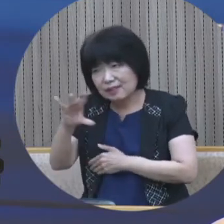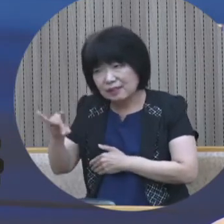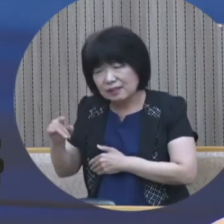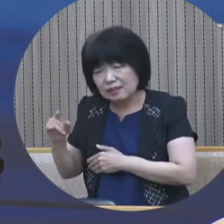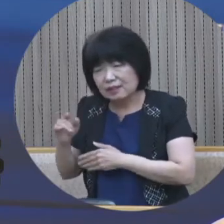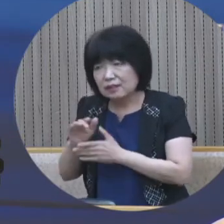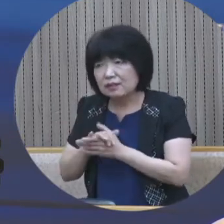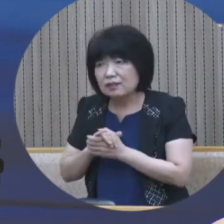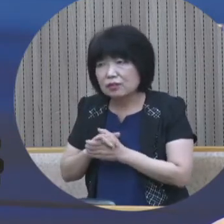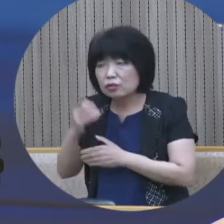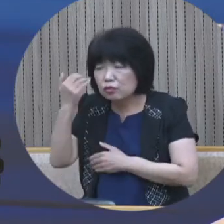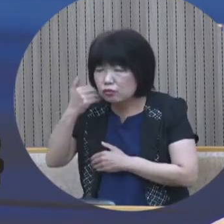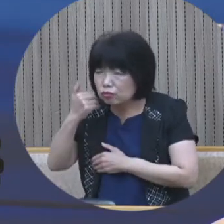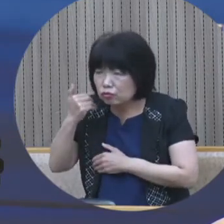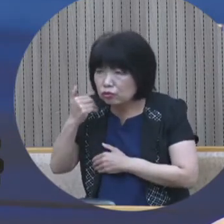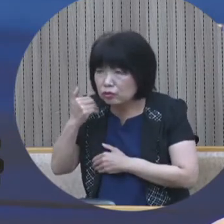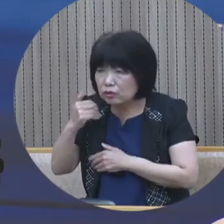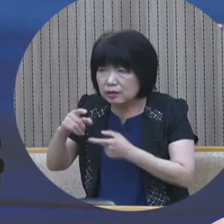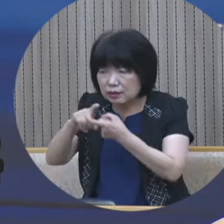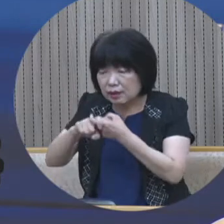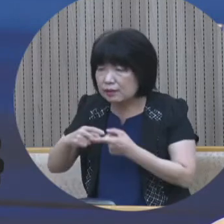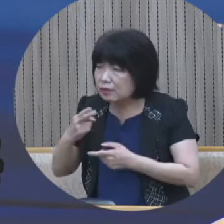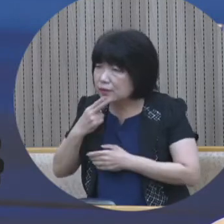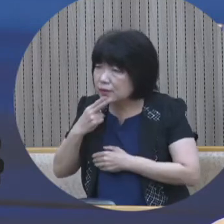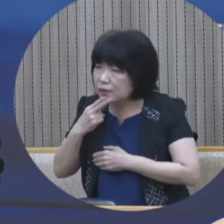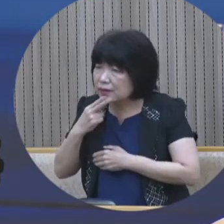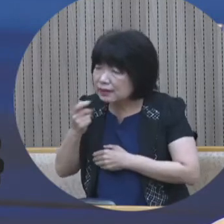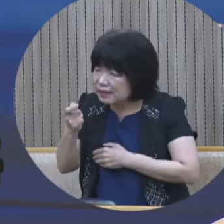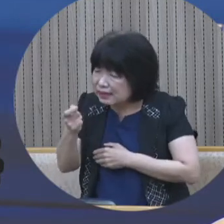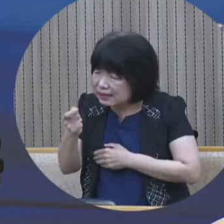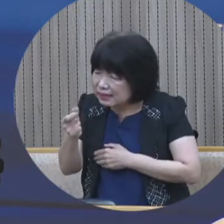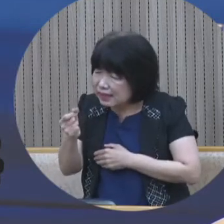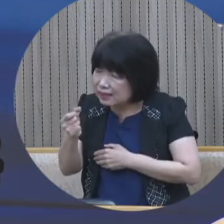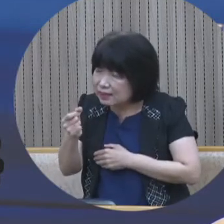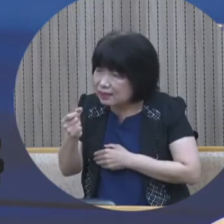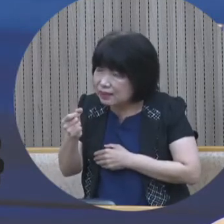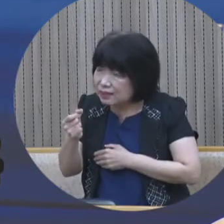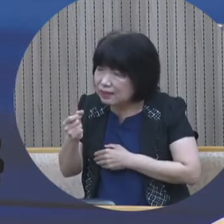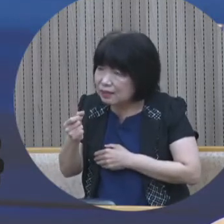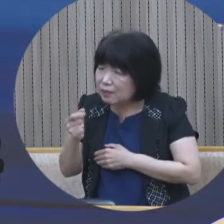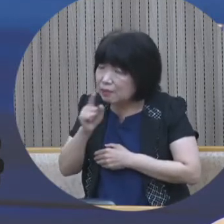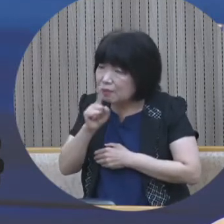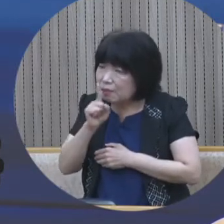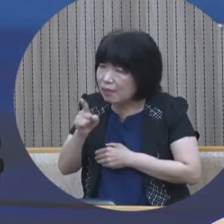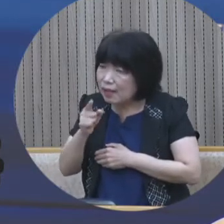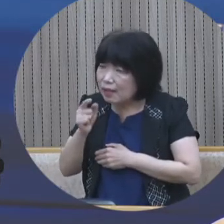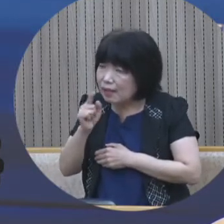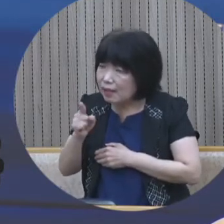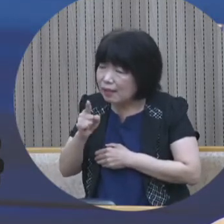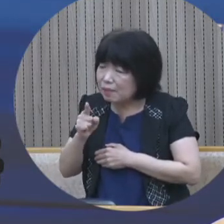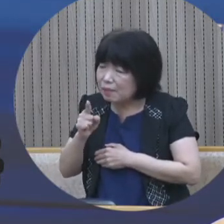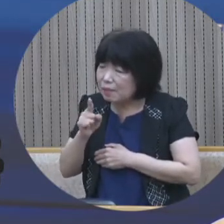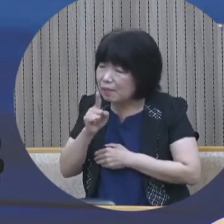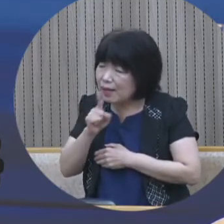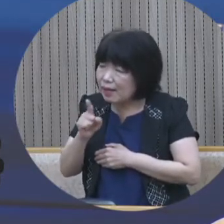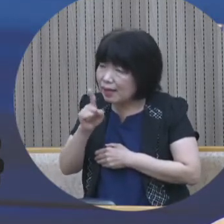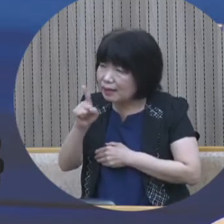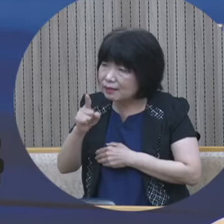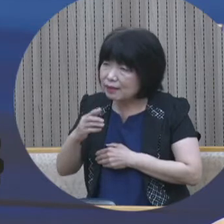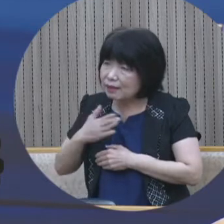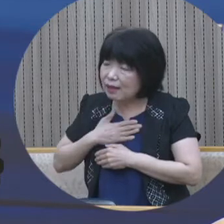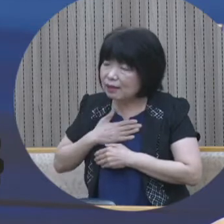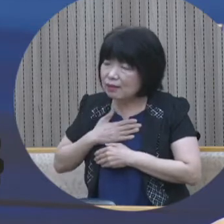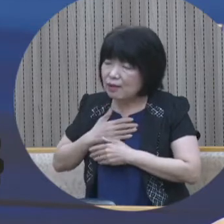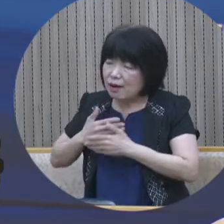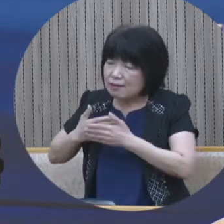그것이 누구도 관심 갖지 않는 지극히 작은 말 한마디가 저를 송두리째 담가버릴 때도